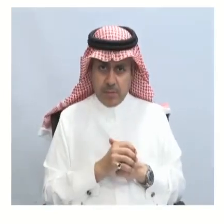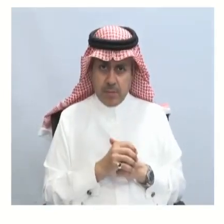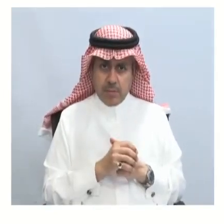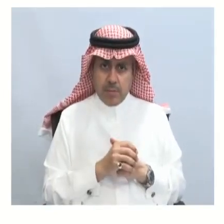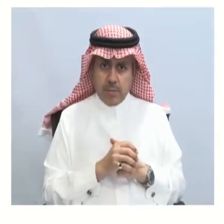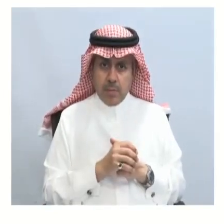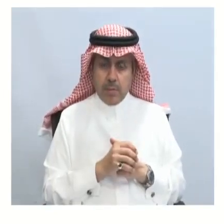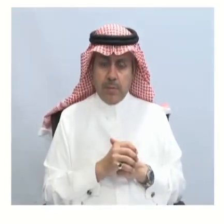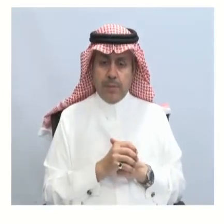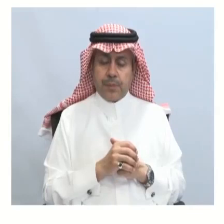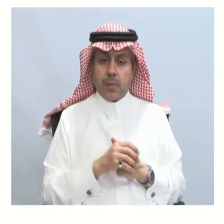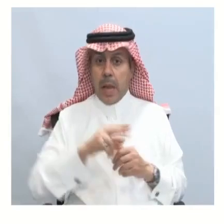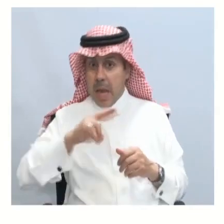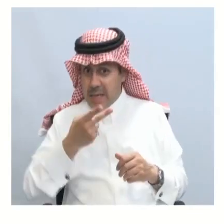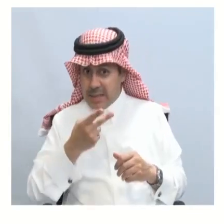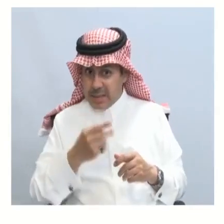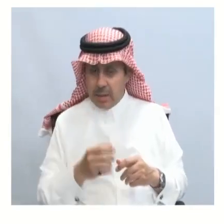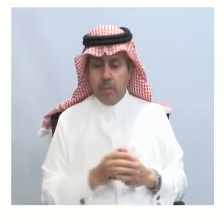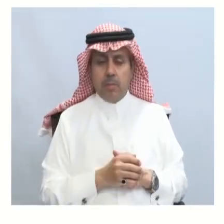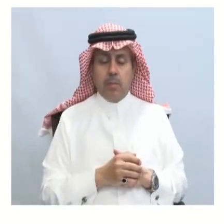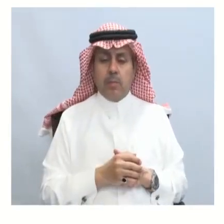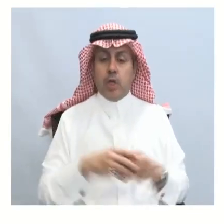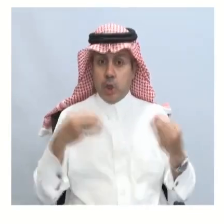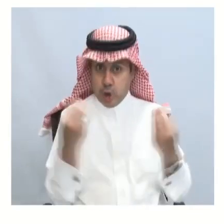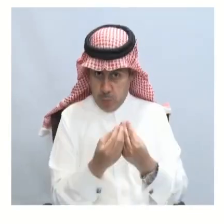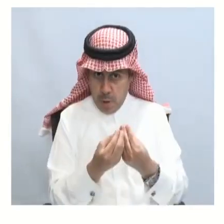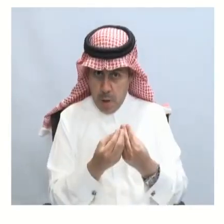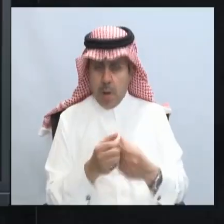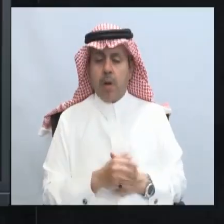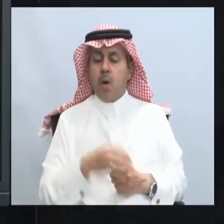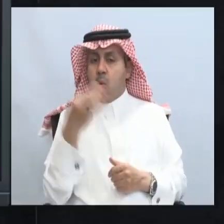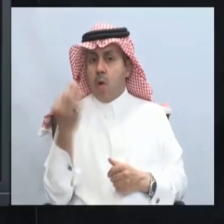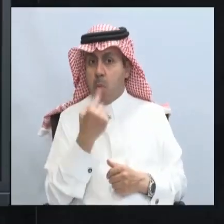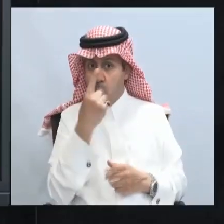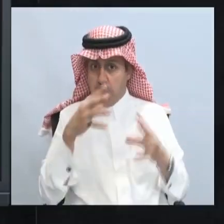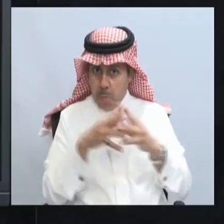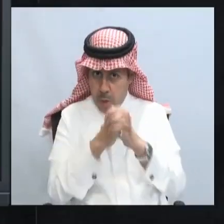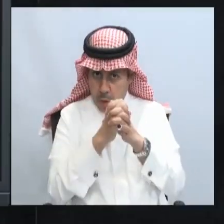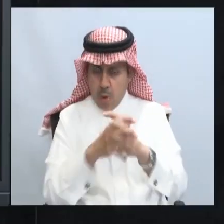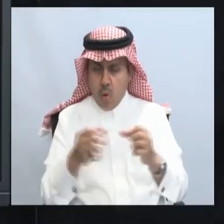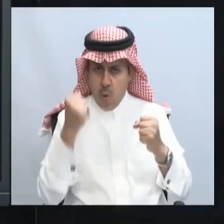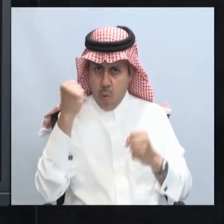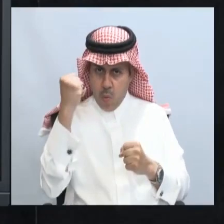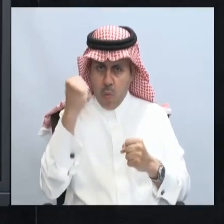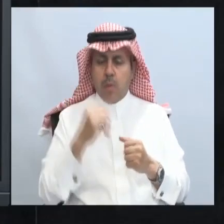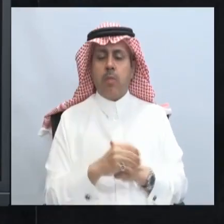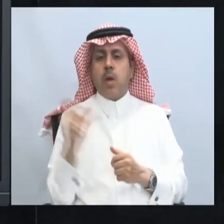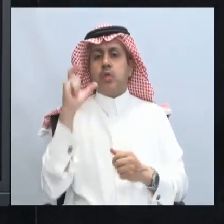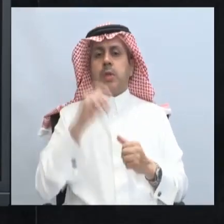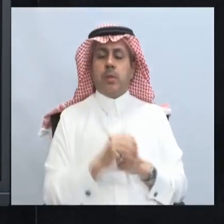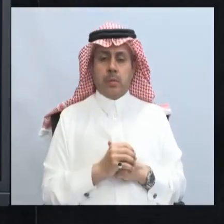الائتلاف وضده وهو هناك الاجتماع يحصل بذلك القوه